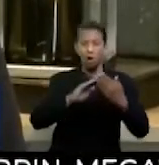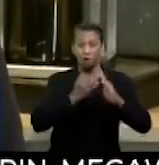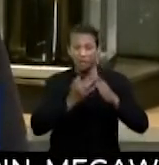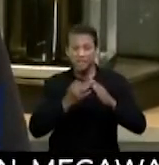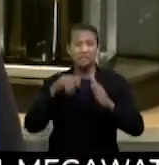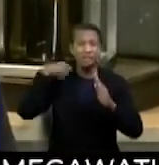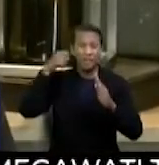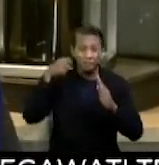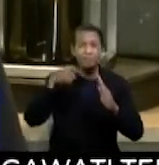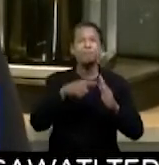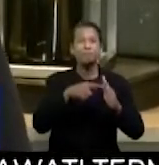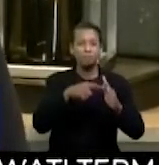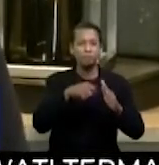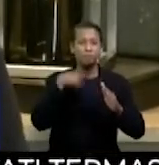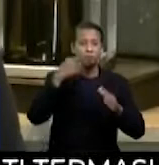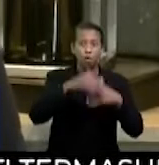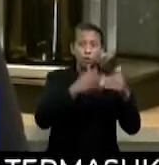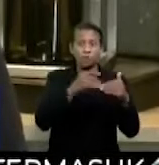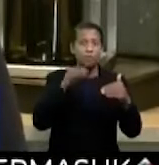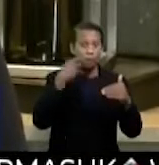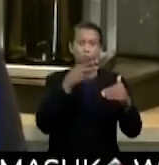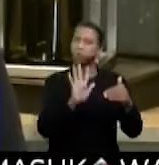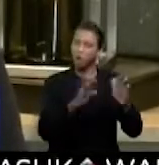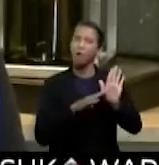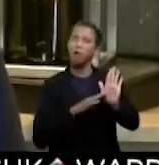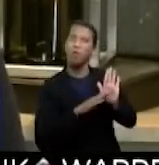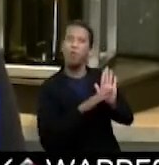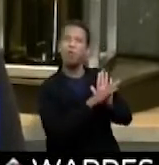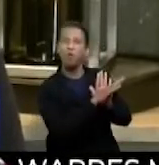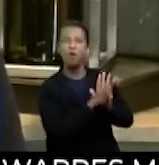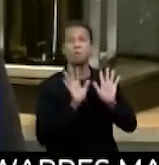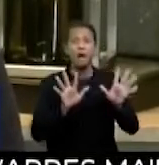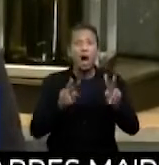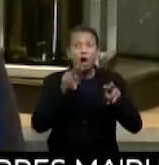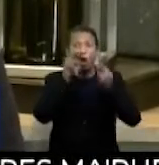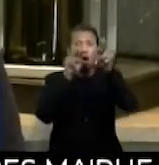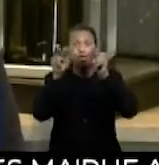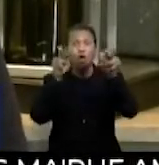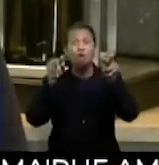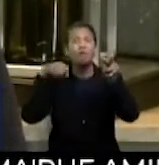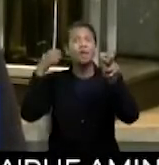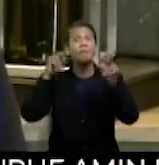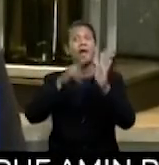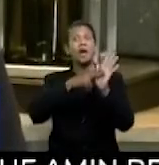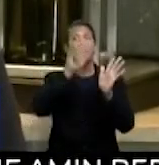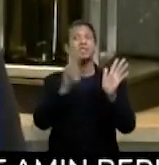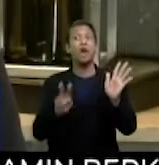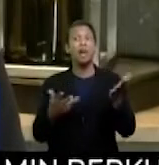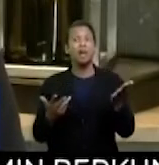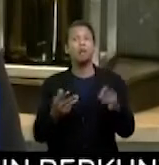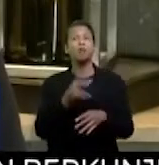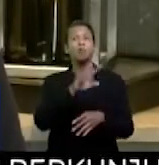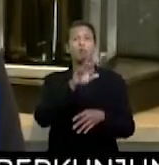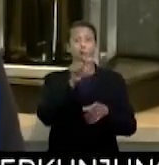yang sangat baik dengan jumlah penonton film nasional mencapai lebih dari 50 juta penonton setiap tahunnya, dan sebenarnya potensi